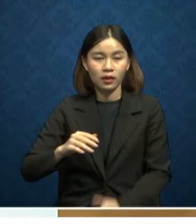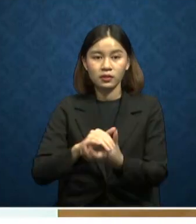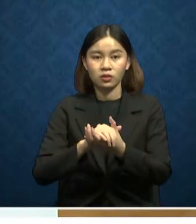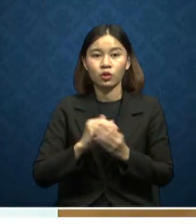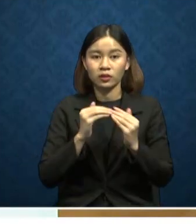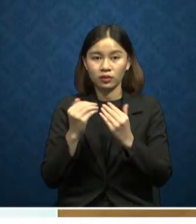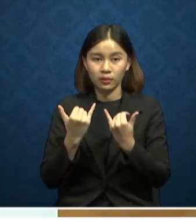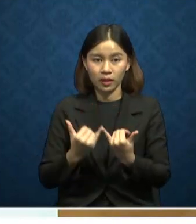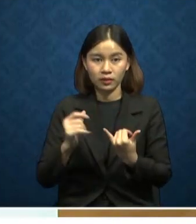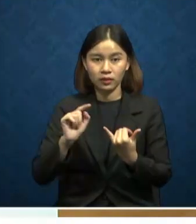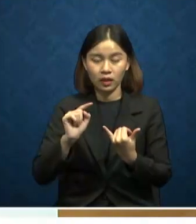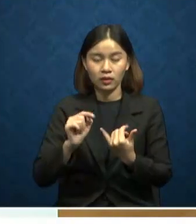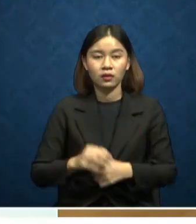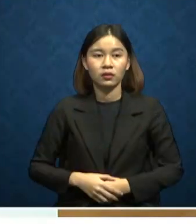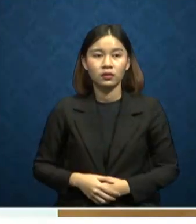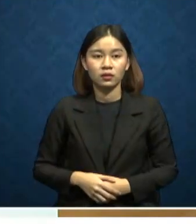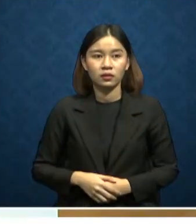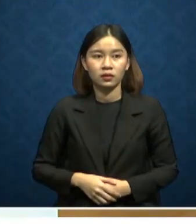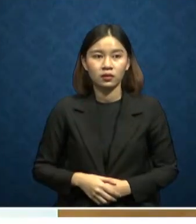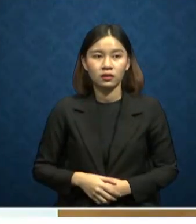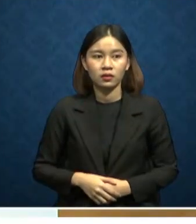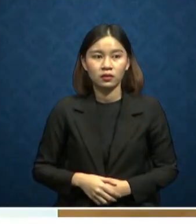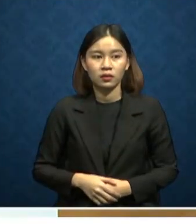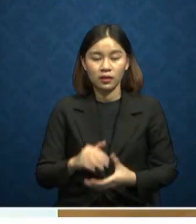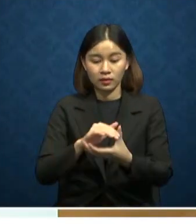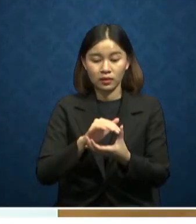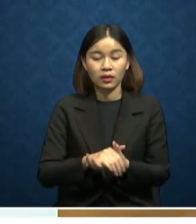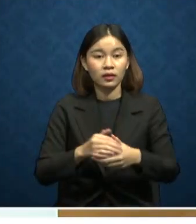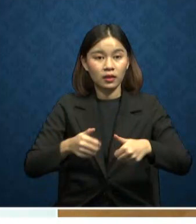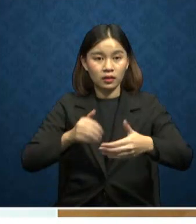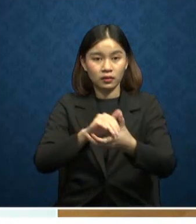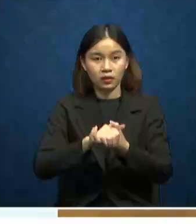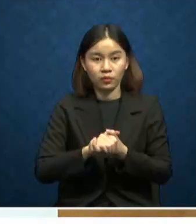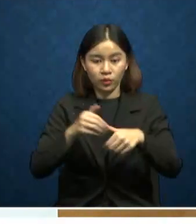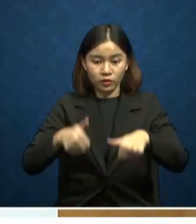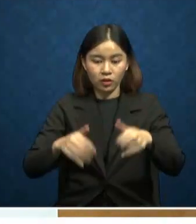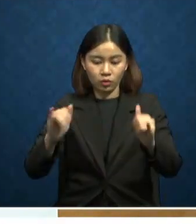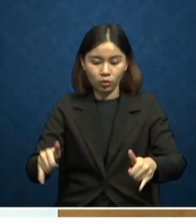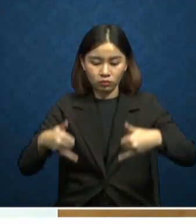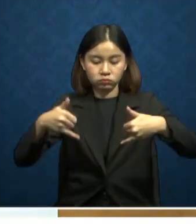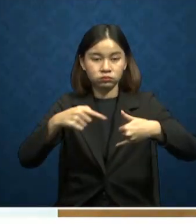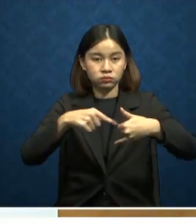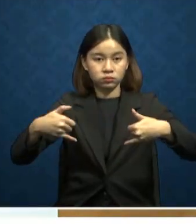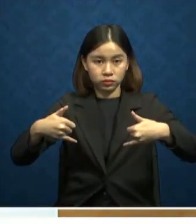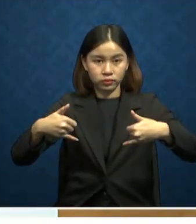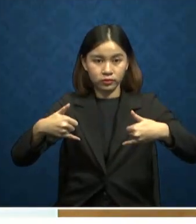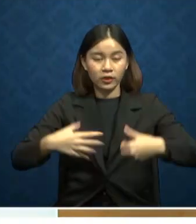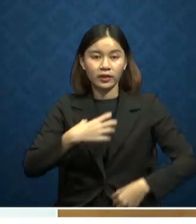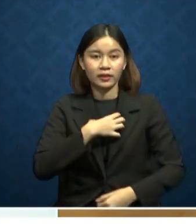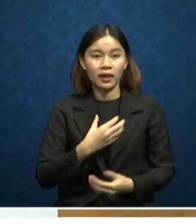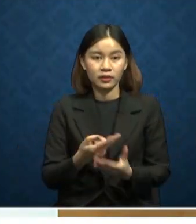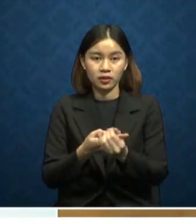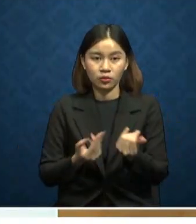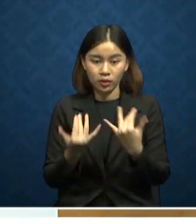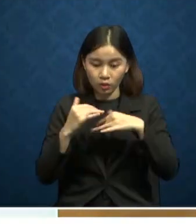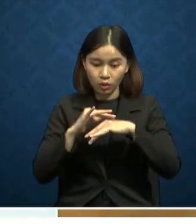เท่าเทียมครั้งนี้เป็นการจดทะเบียนของบุคคล 2คนที่จะมาใช้ชีวิตร่วมกันเป็น